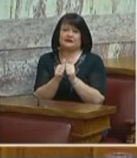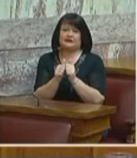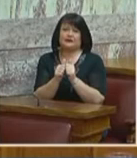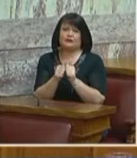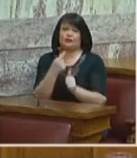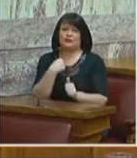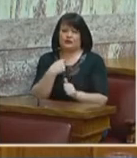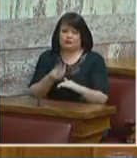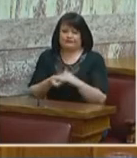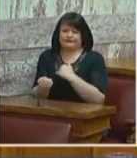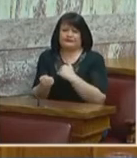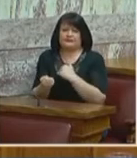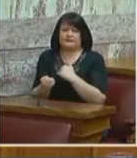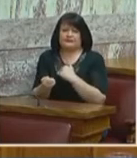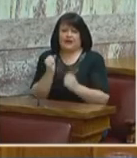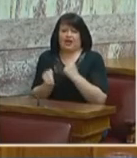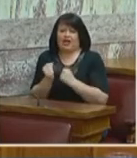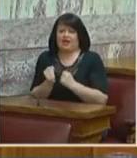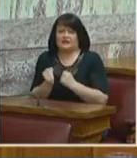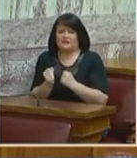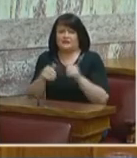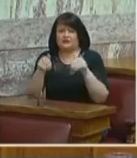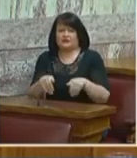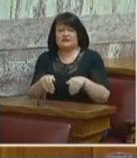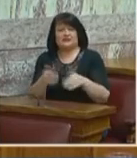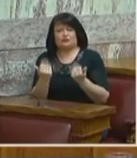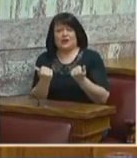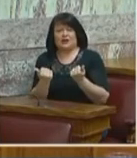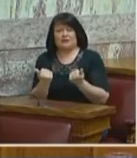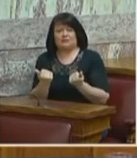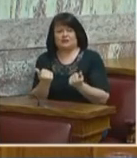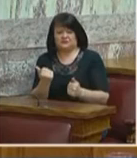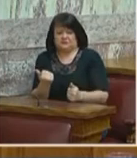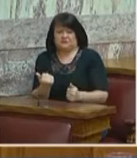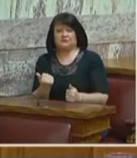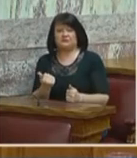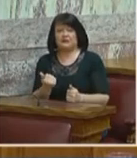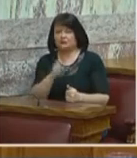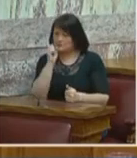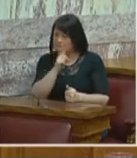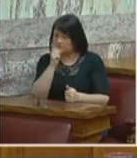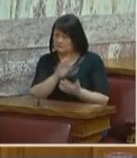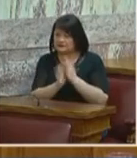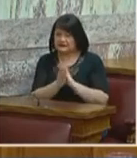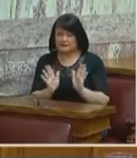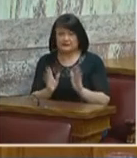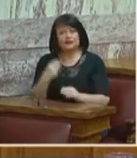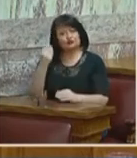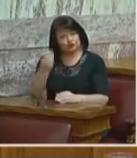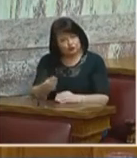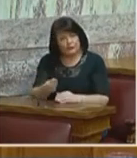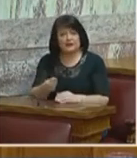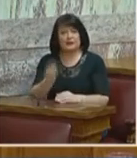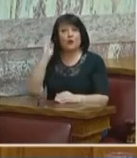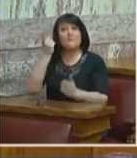λιποτακτήσαμε. Επιδείξαμε δίθεν ασέβεια στους θεσμούς, ουδέν αναγκηθέστερο. Καταθέτω να συμπεριληφθούν